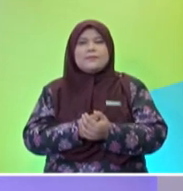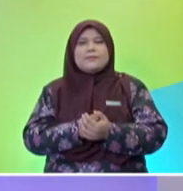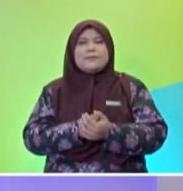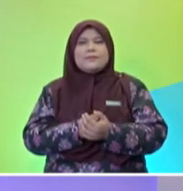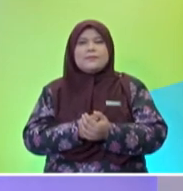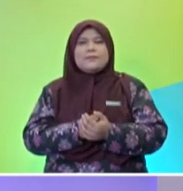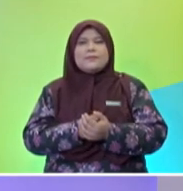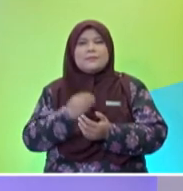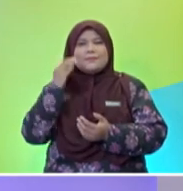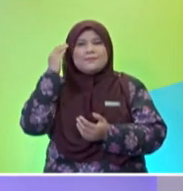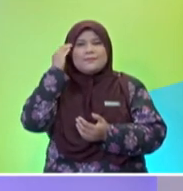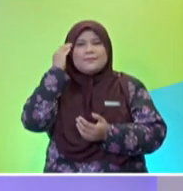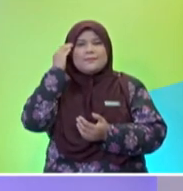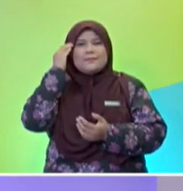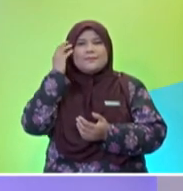Mira tahun